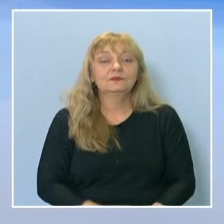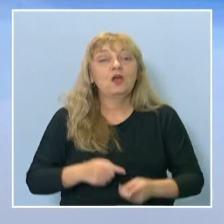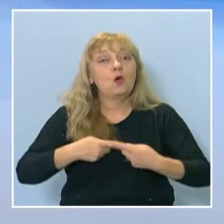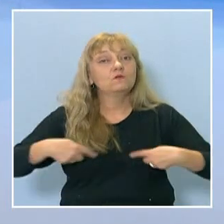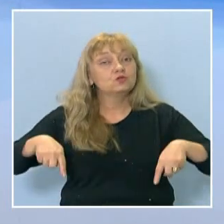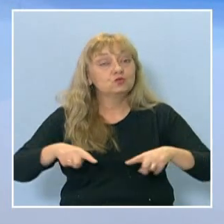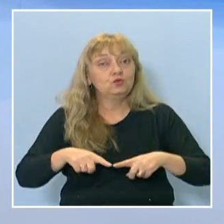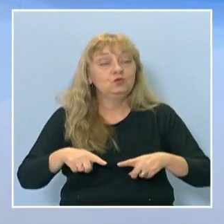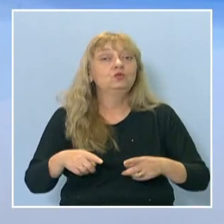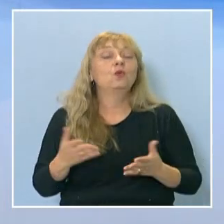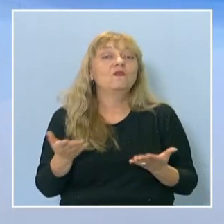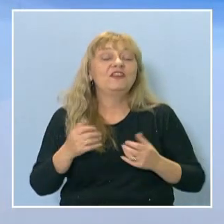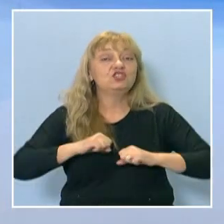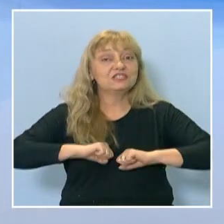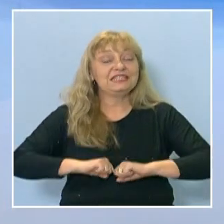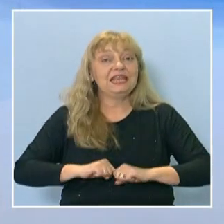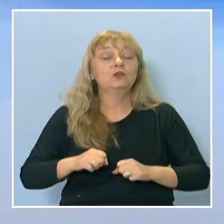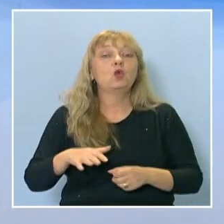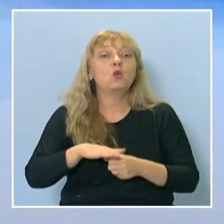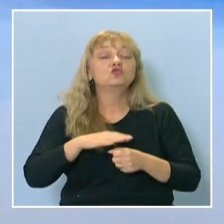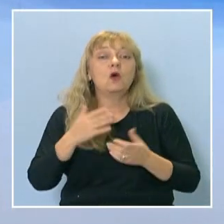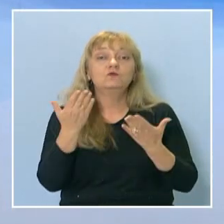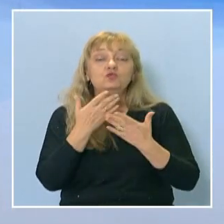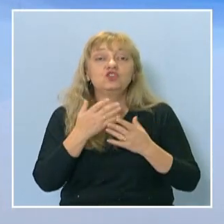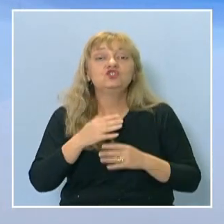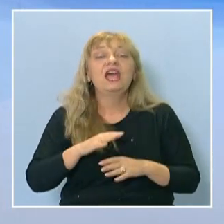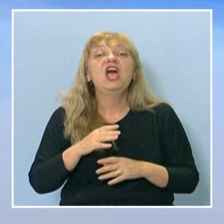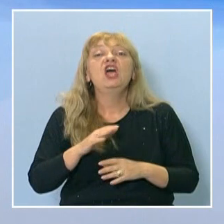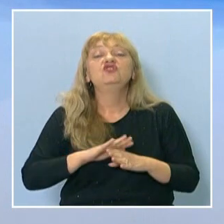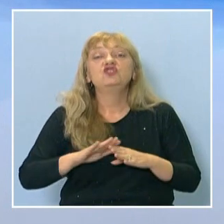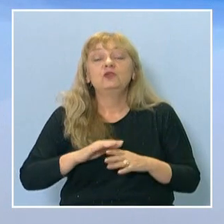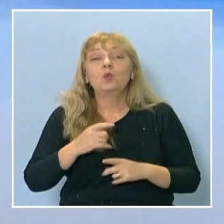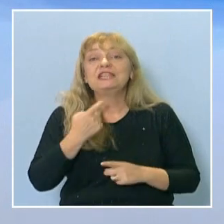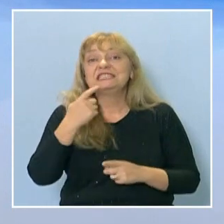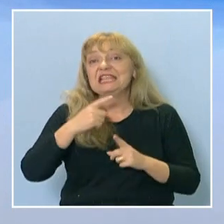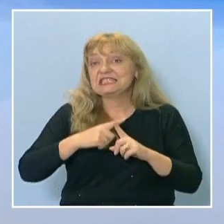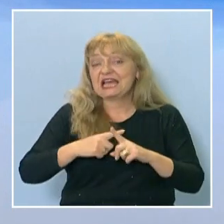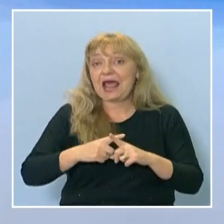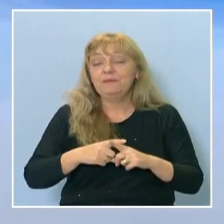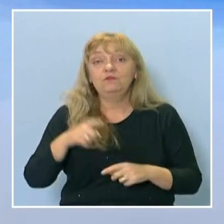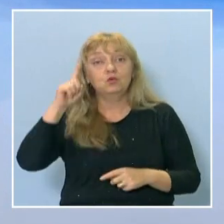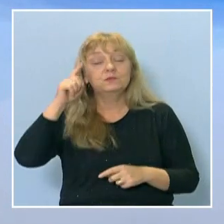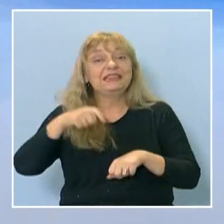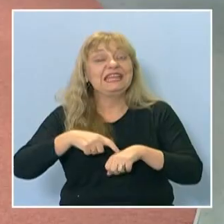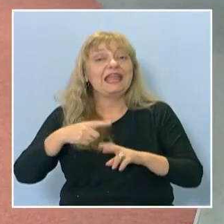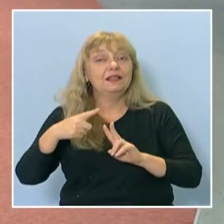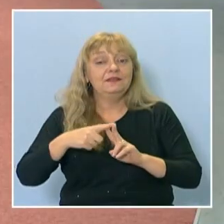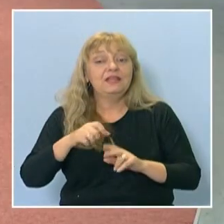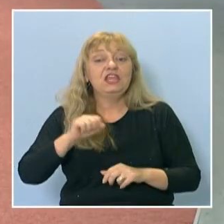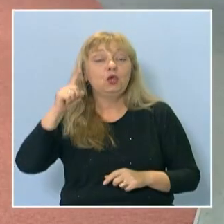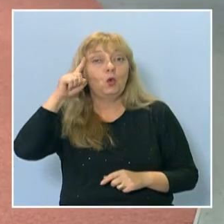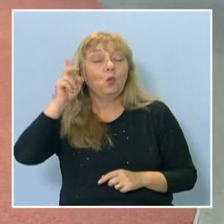Студиото на Знание БГ вече са директорът на основно училище Черноризец Храбър във Варна, госпожа Даниела Пенкова, както и госпожа Алина